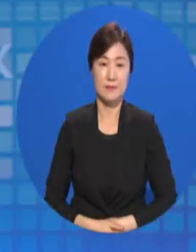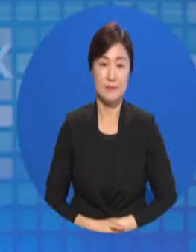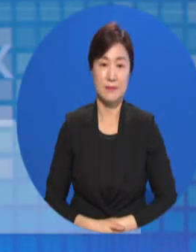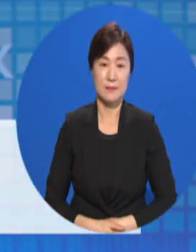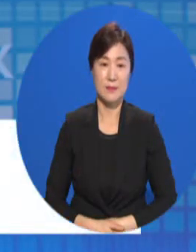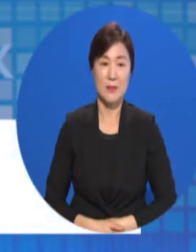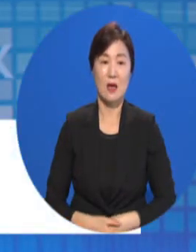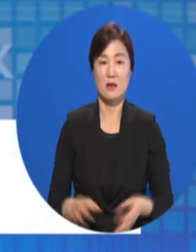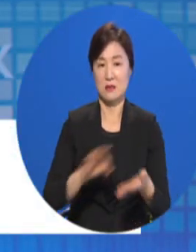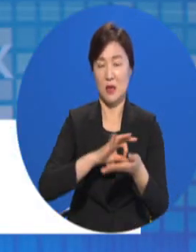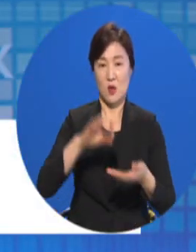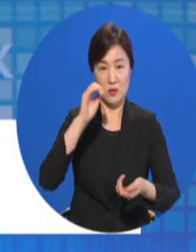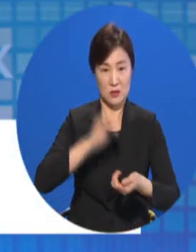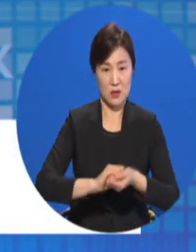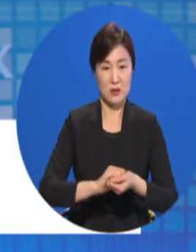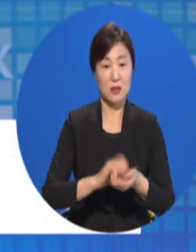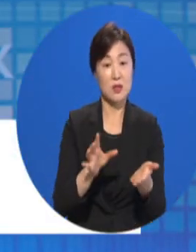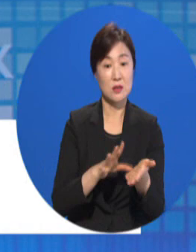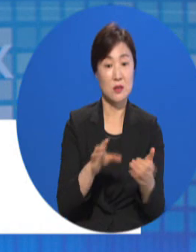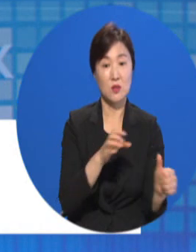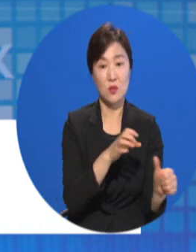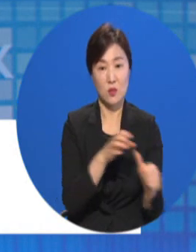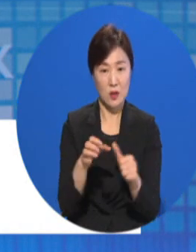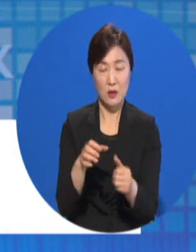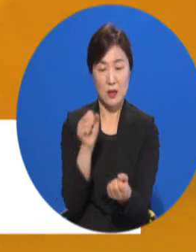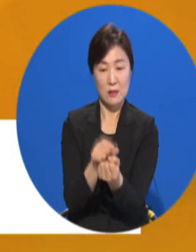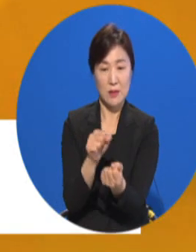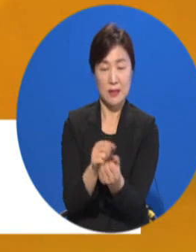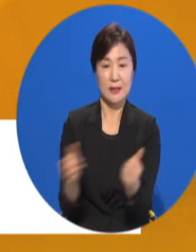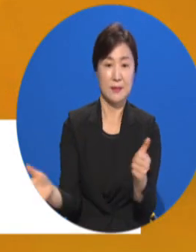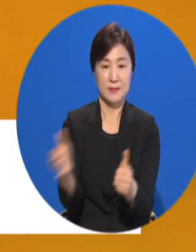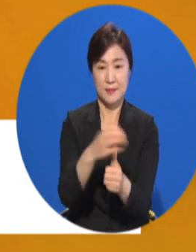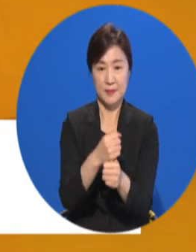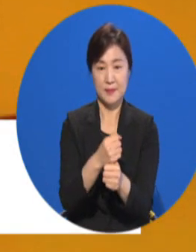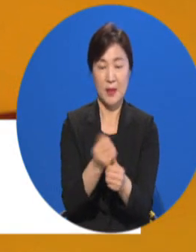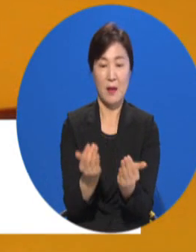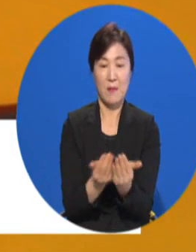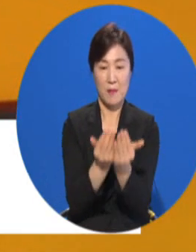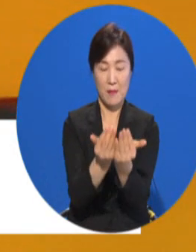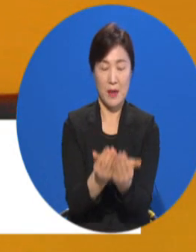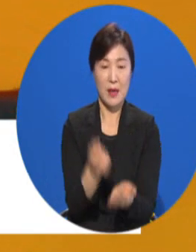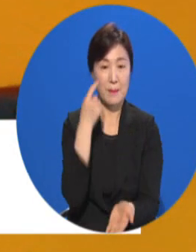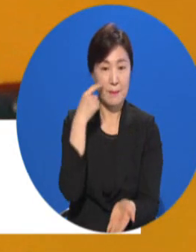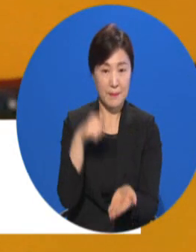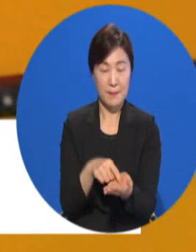사용이 제한된 기구로 바지락을 채취한 잠수기 어선이 해경에 적발됐습니다.